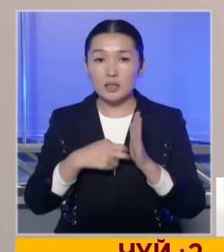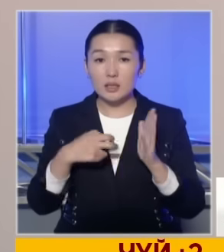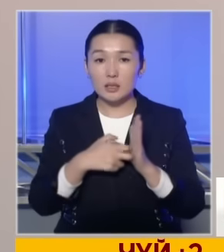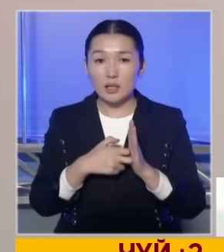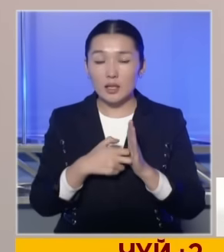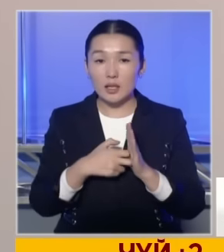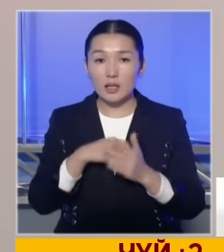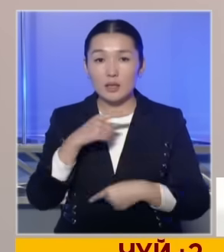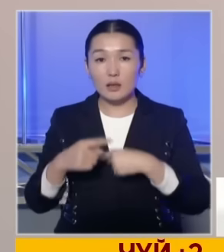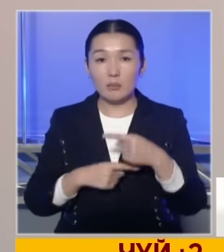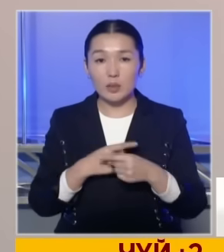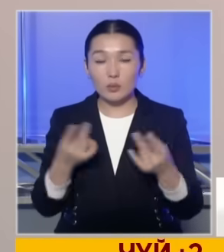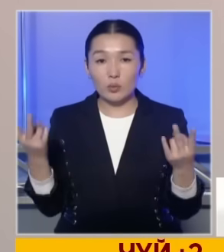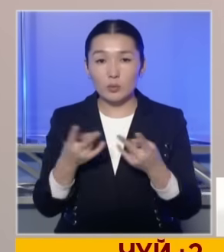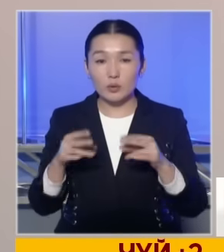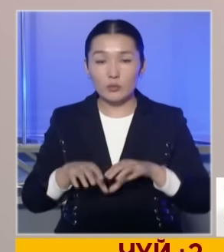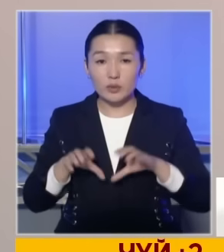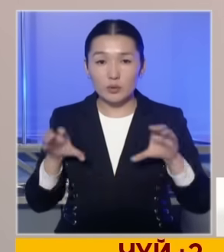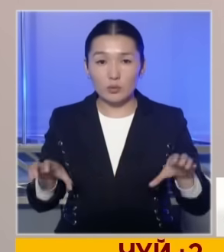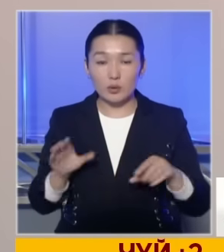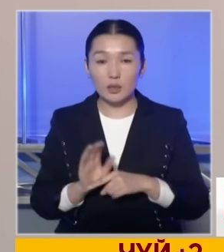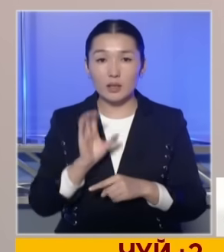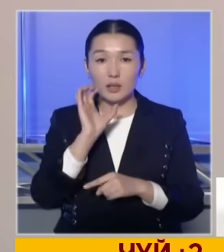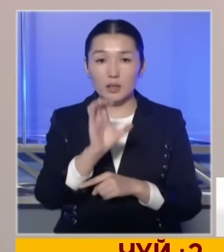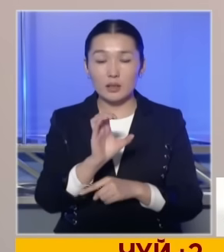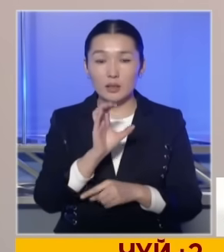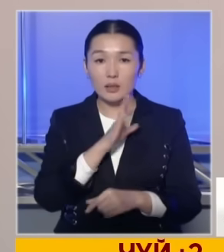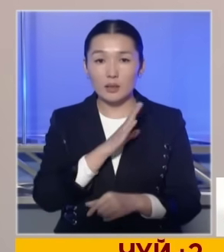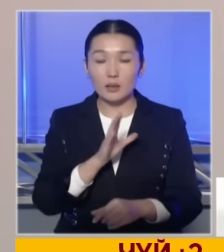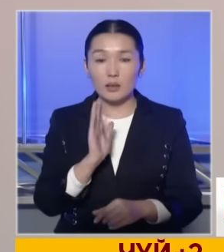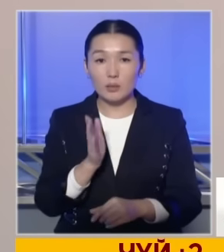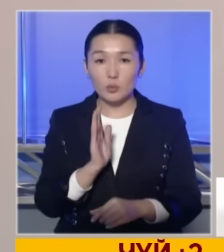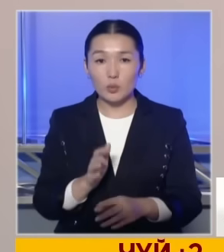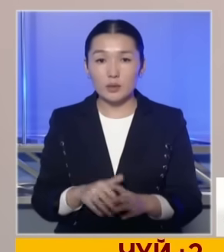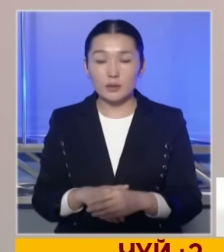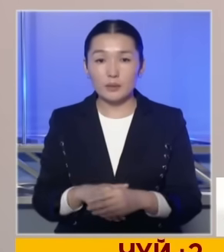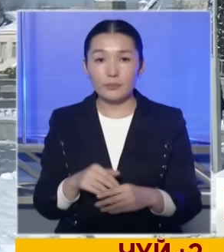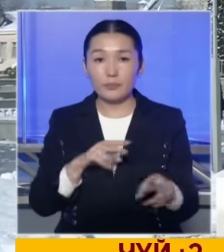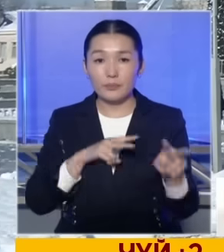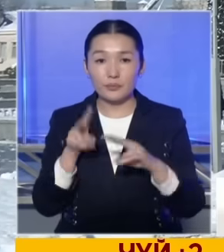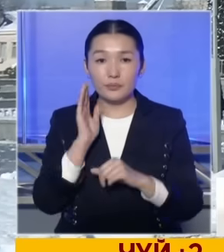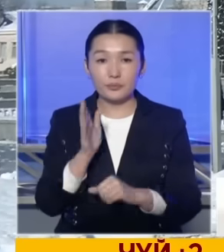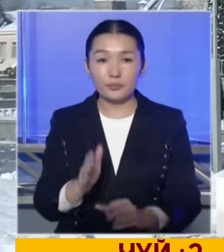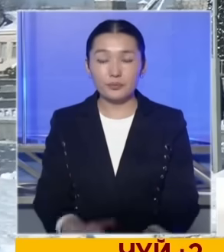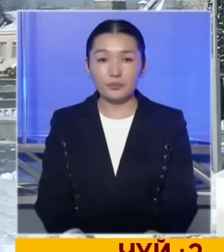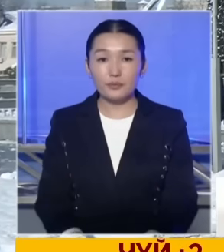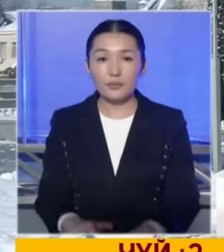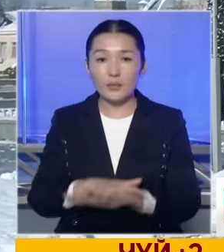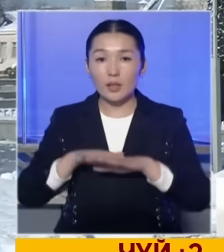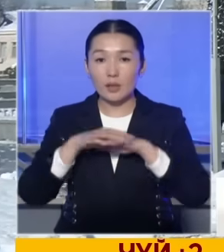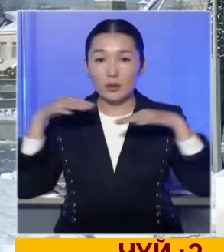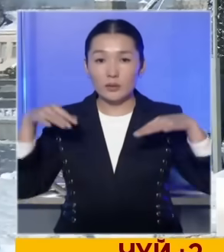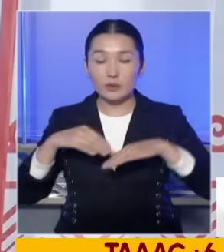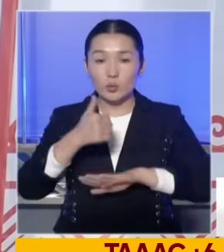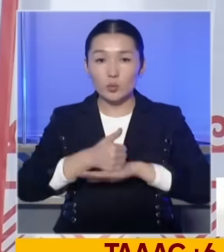андан кийин анан тийиштүү мамлекеттик органдарга аткарылуусун жөнөтөт дагы, ошону көзөмөлгө алат. Элдик курултай баш мыйзамга